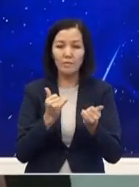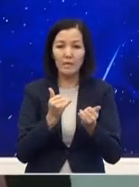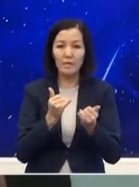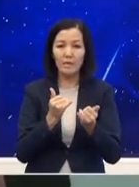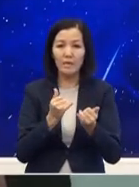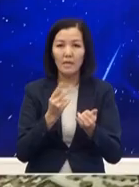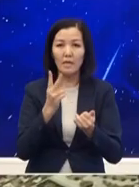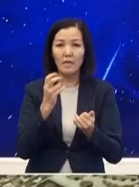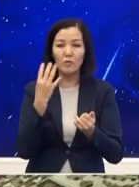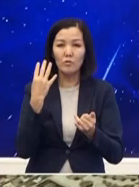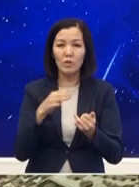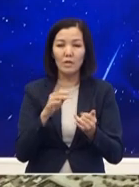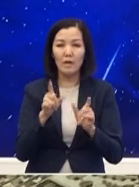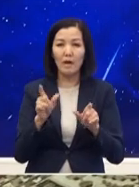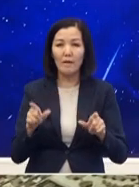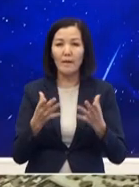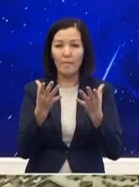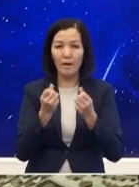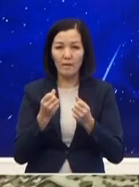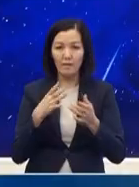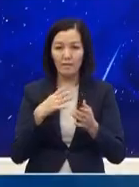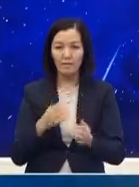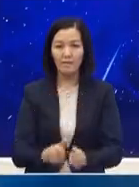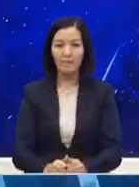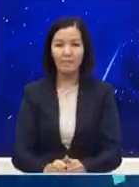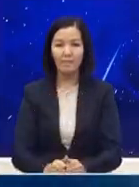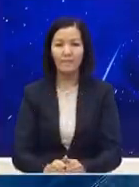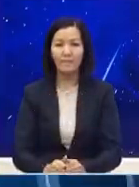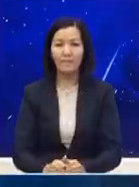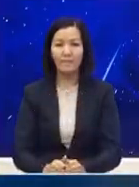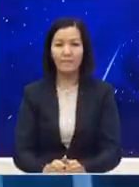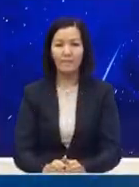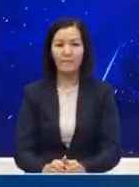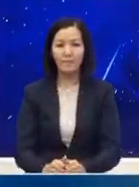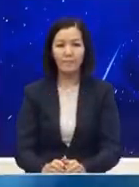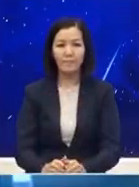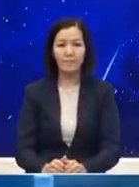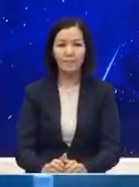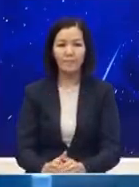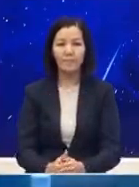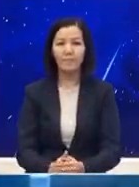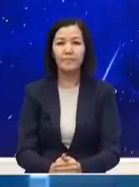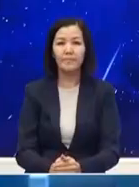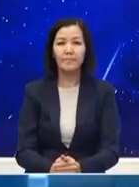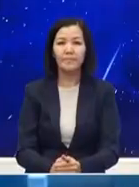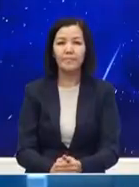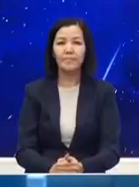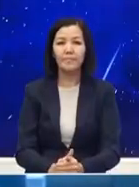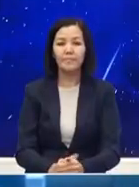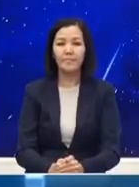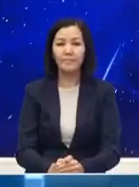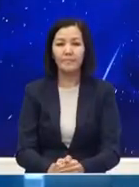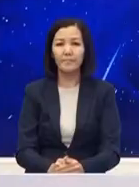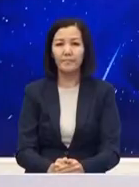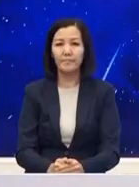игілігін 240-тан астам адам көріп отыр. Құрманжан Қасымжанұлы, Аманжол Жөнкешев, Жетісу арнасы.